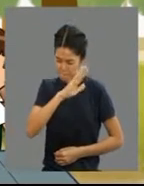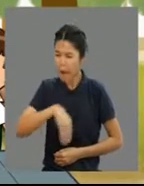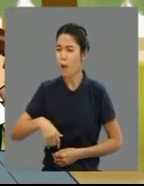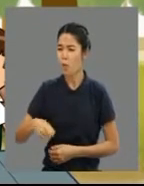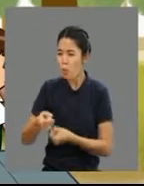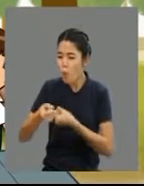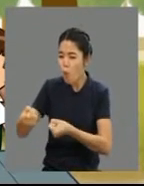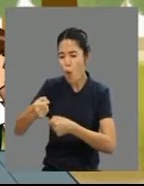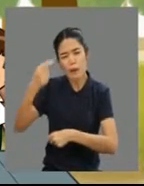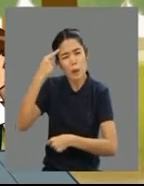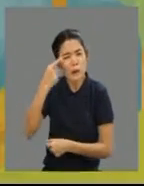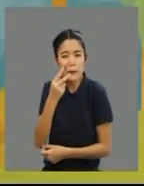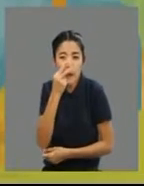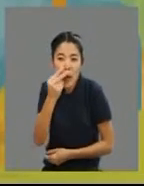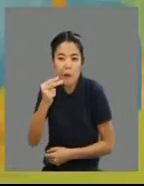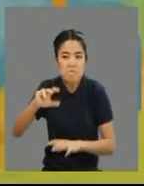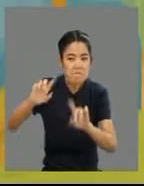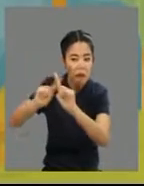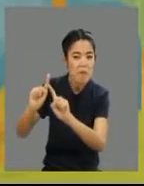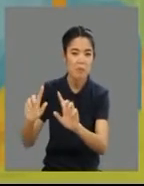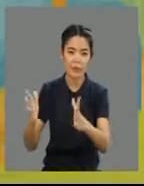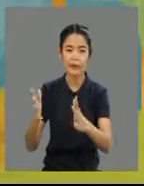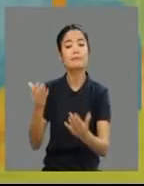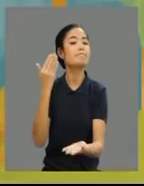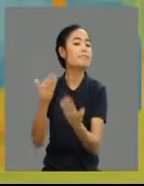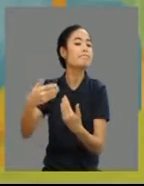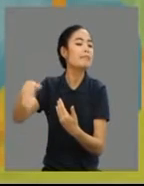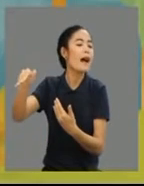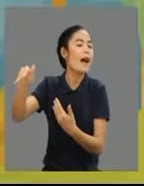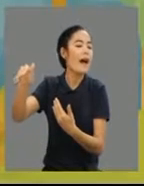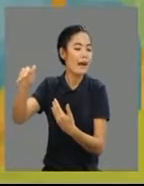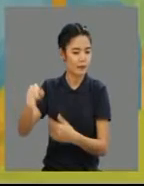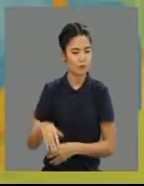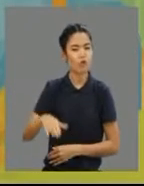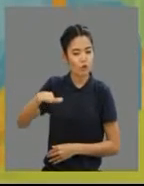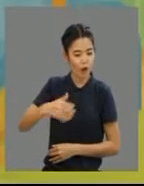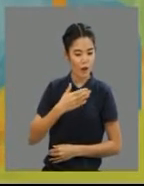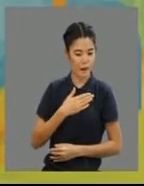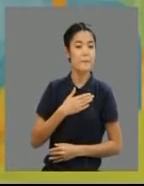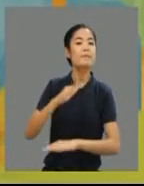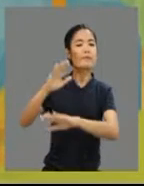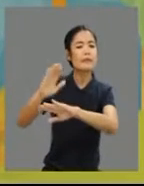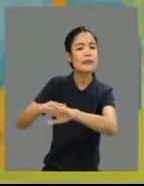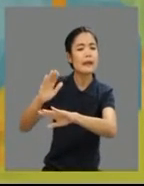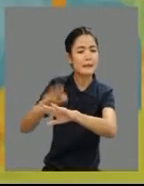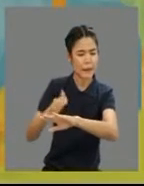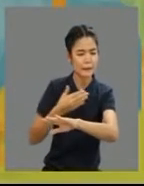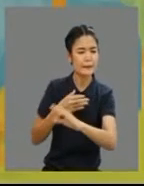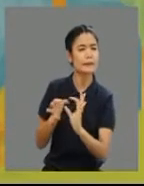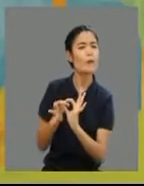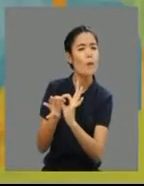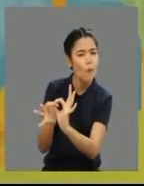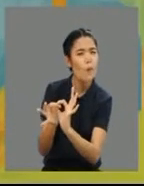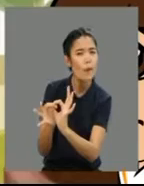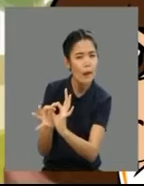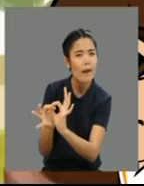างเนี้ยคงไม่มีอะไรหรอก แล้วแต่พวกนายนะเห็นว่าเป็นรุ่นน้องพี่ก็เลยเตือนไว้จากความหวังดีของรุ่น